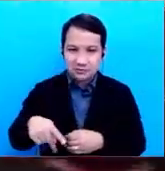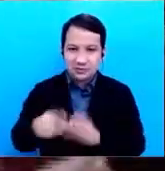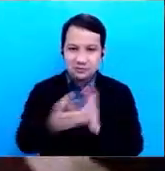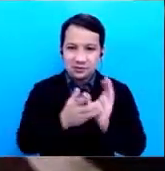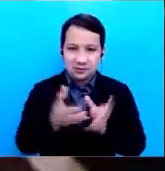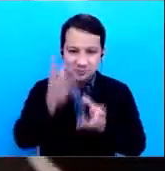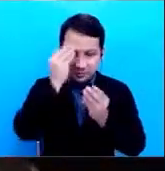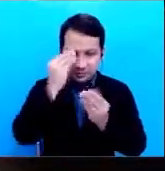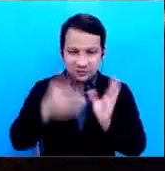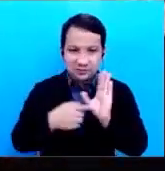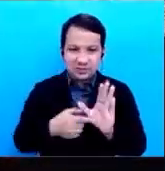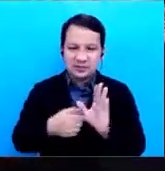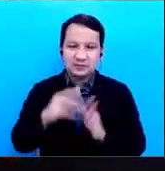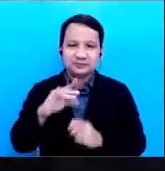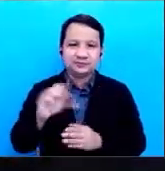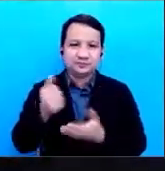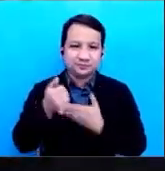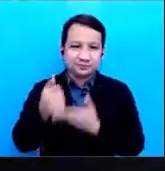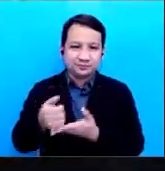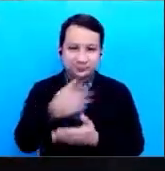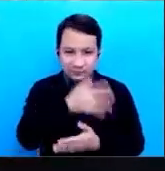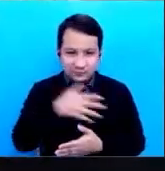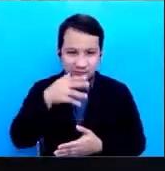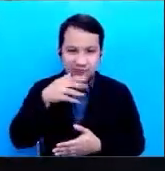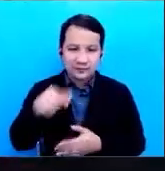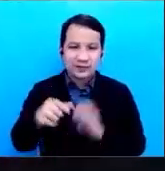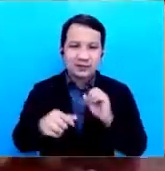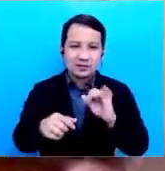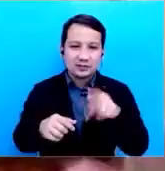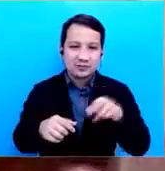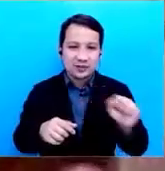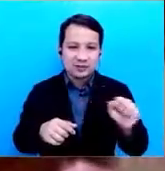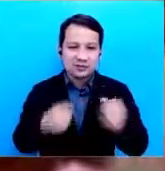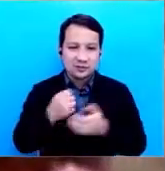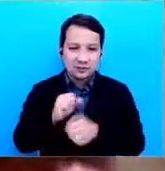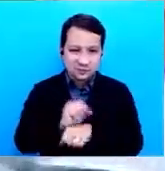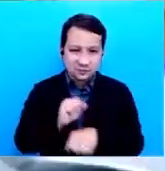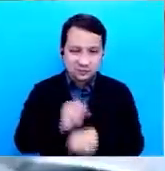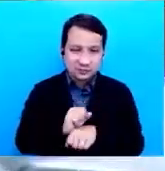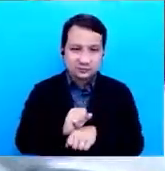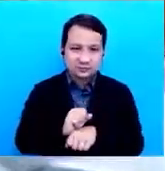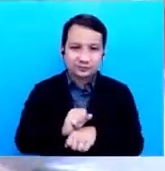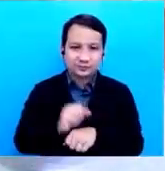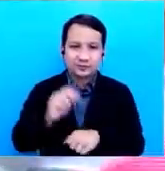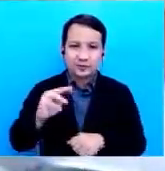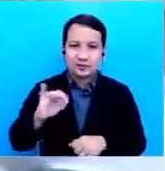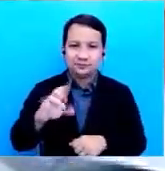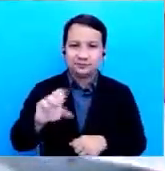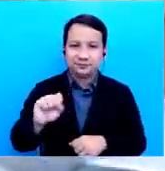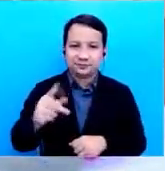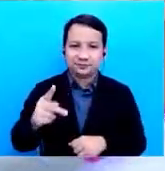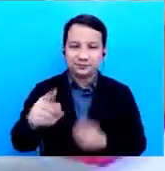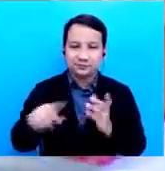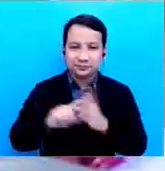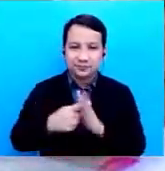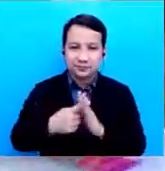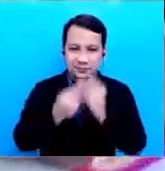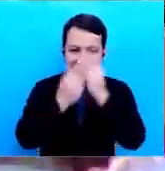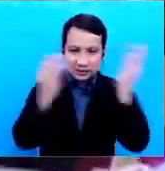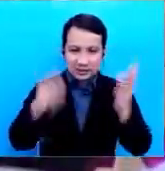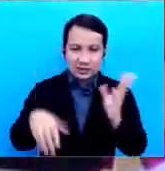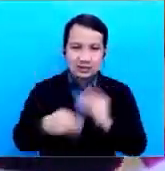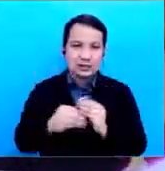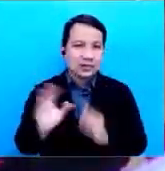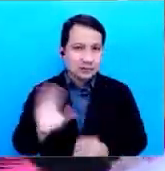Hub sa Himamaylan, tulong sa magsasaka sa Sipalay at tulong pangkabuhayan sa bayan ng Mursia. Binigyan diin din ng magkatandem na